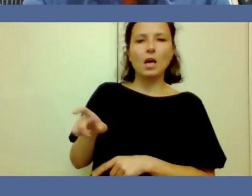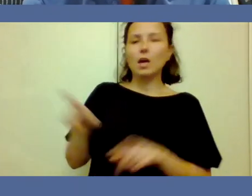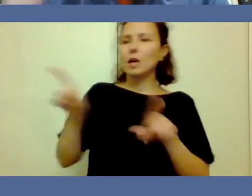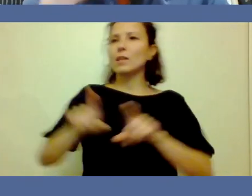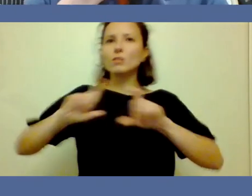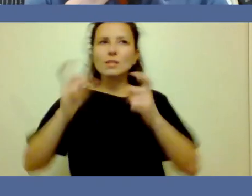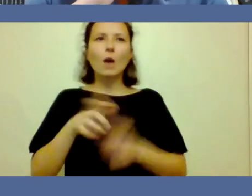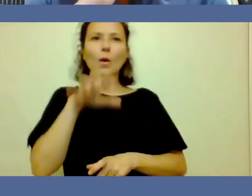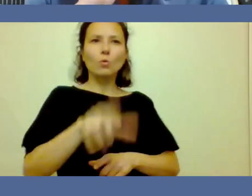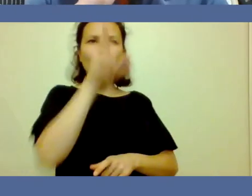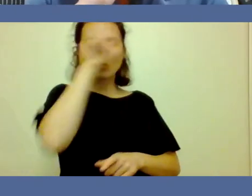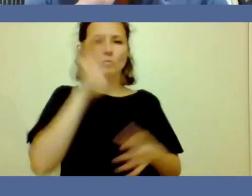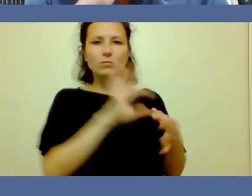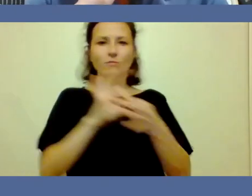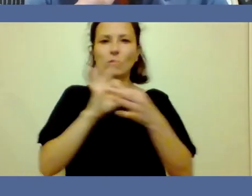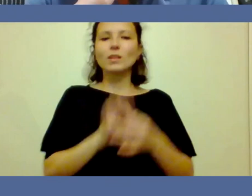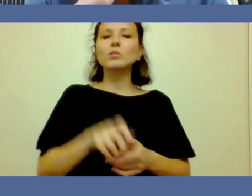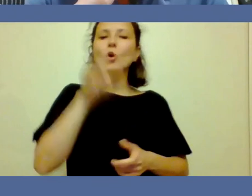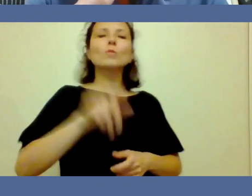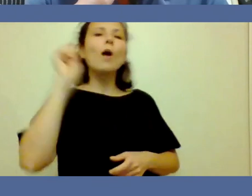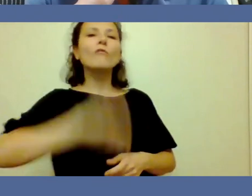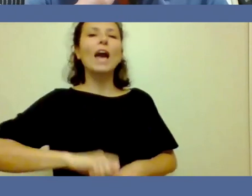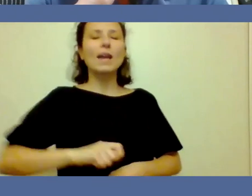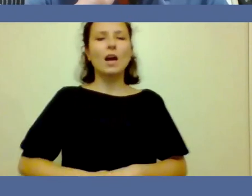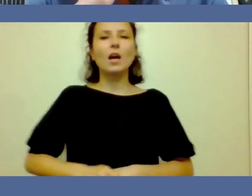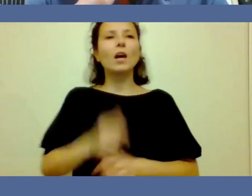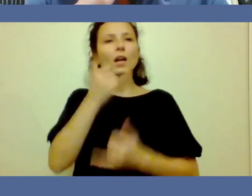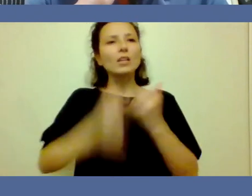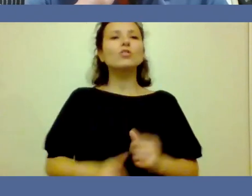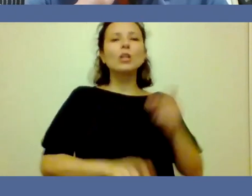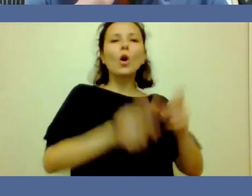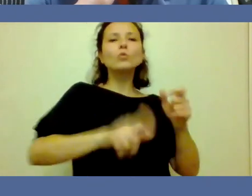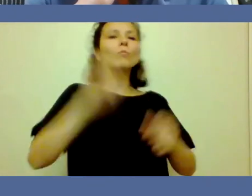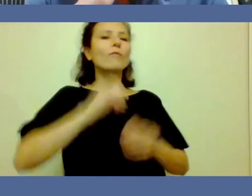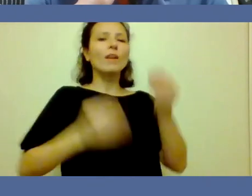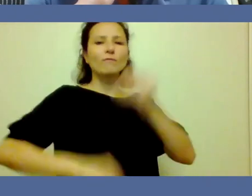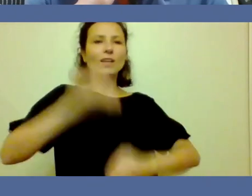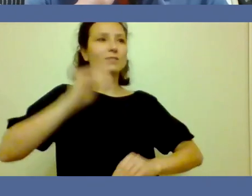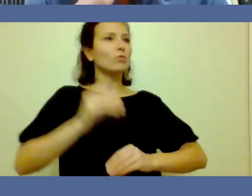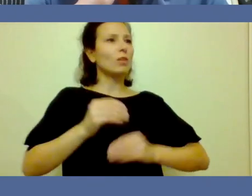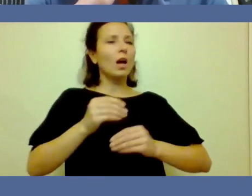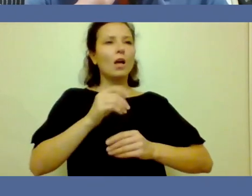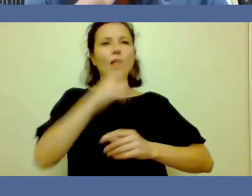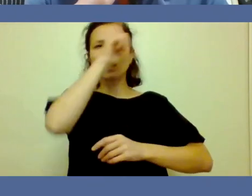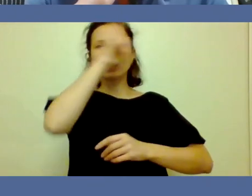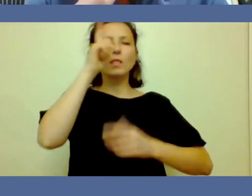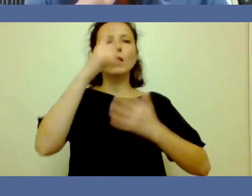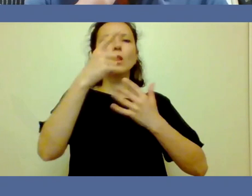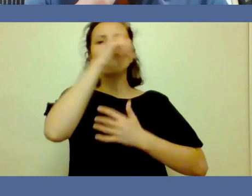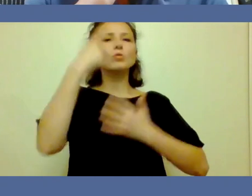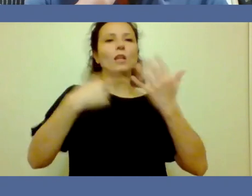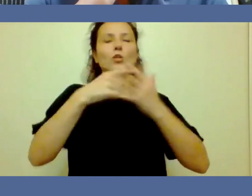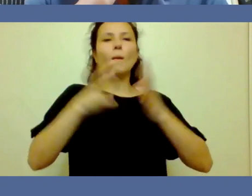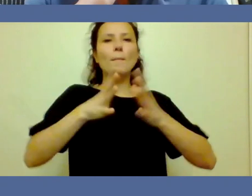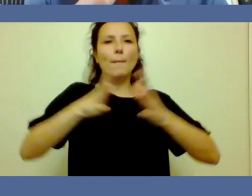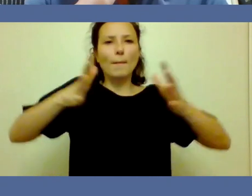sztab ludzi, którzy są związani z ofiarą. Jeśli ofiar jest więcej, to stado się powiększa. No, to są